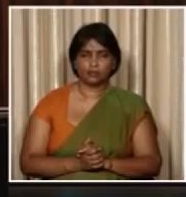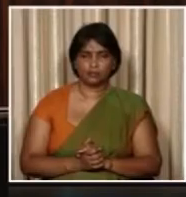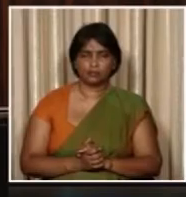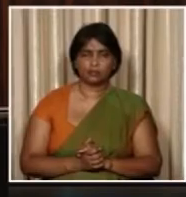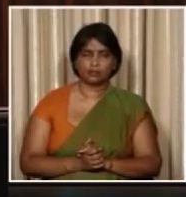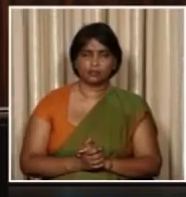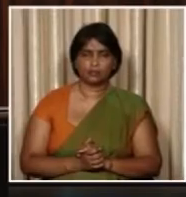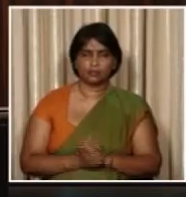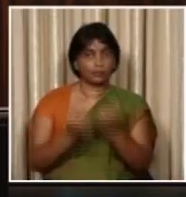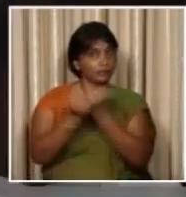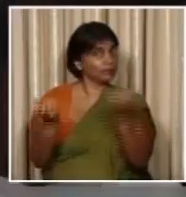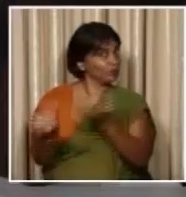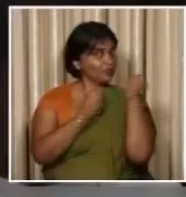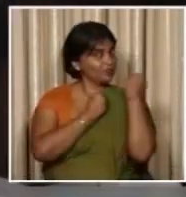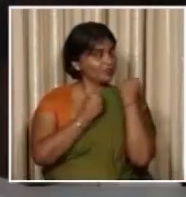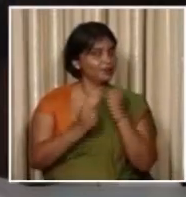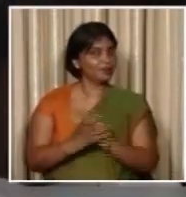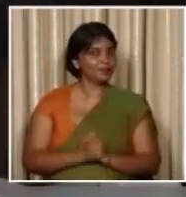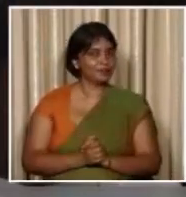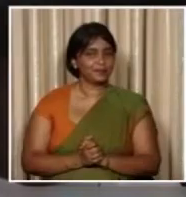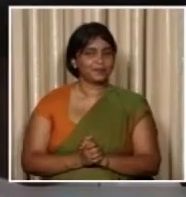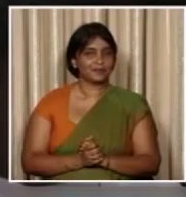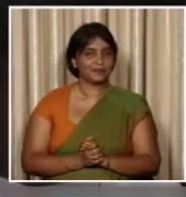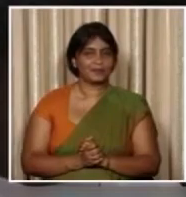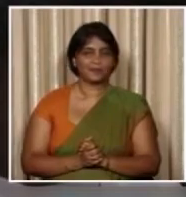සෙන්කෝල උසය යනවා. සෙන්කෝල උසය